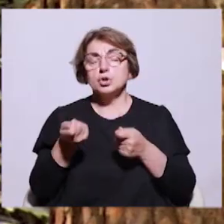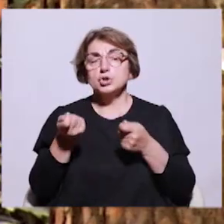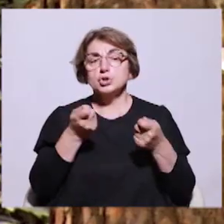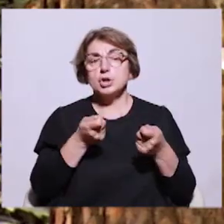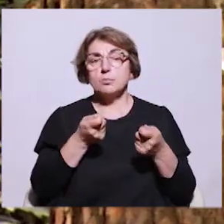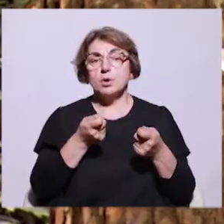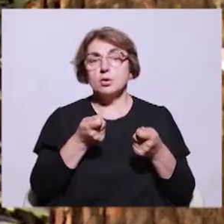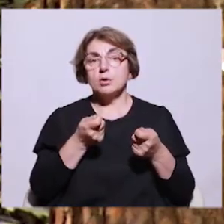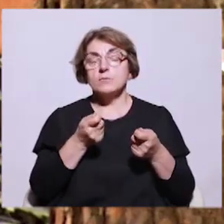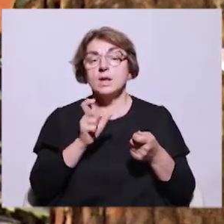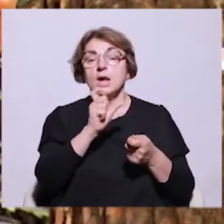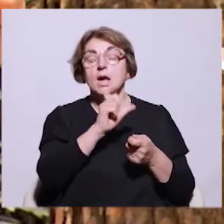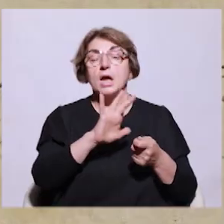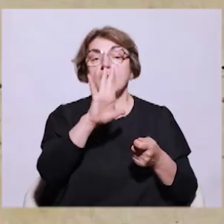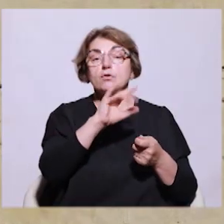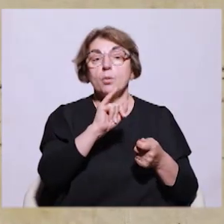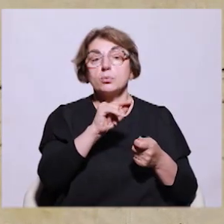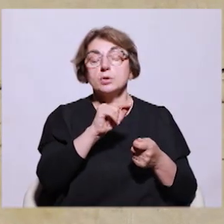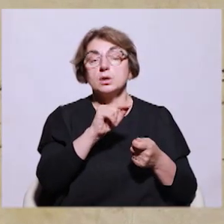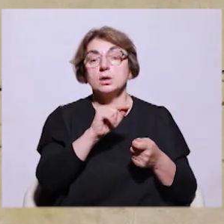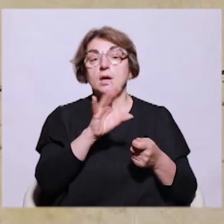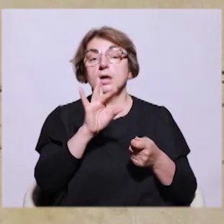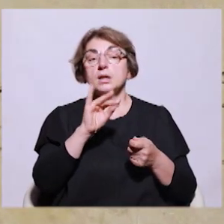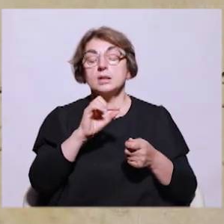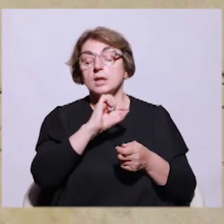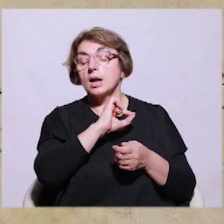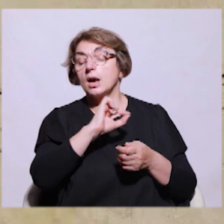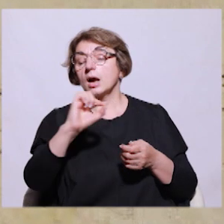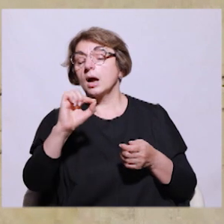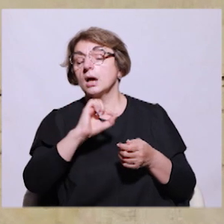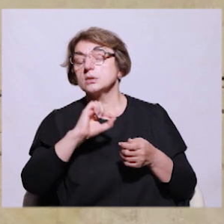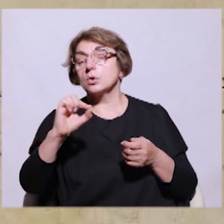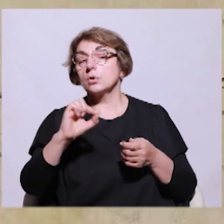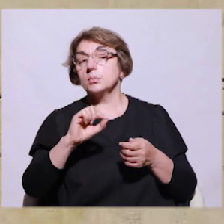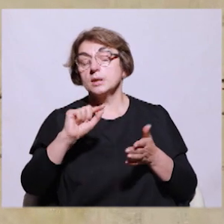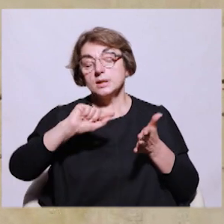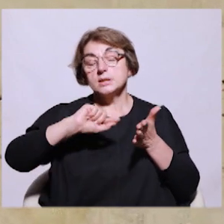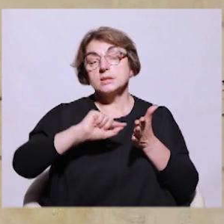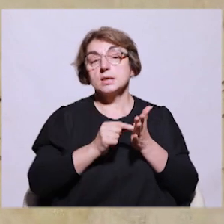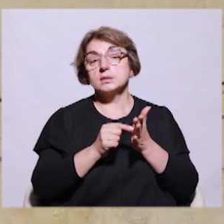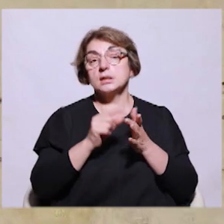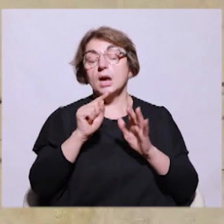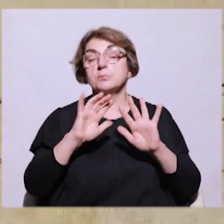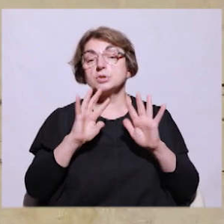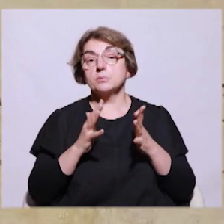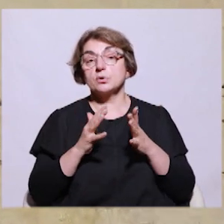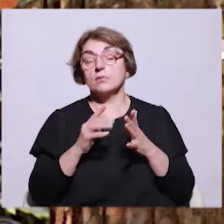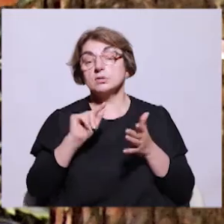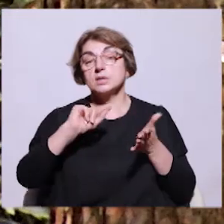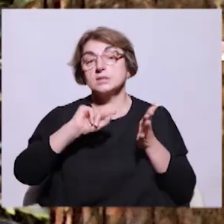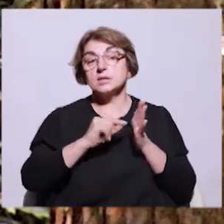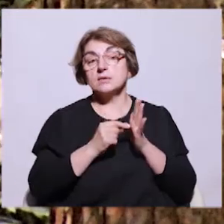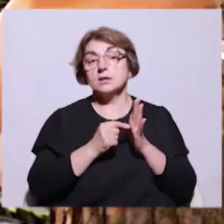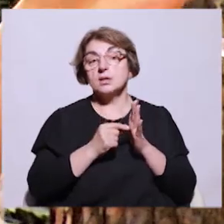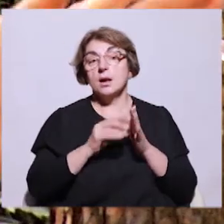შემოაქვს ევროპული რენესანსული ხაზოვანი პერსპექტივის წერტილი, მაგრამ ამ შემთხვევაში ეს